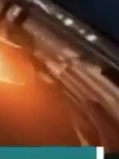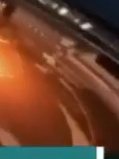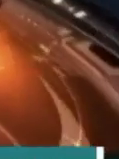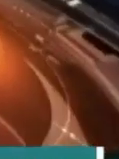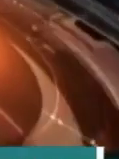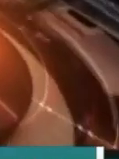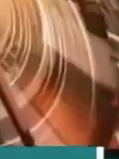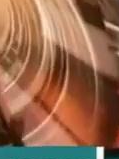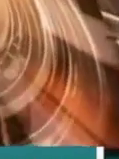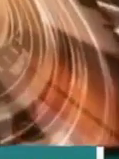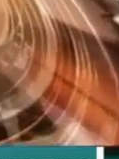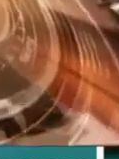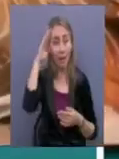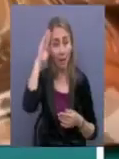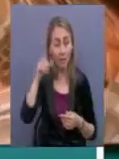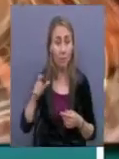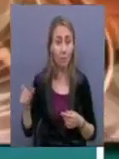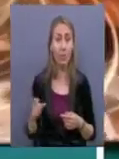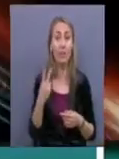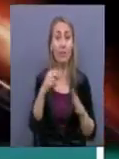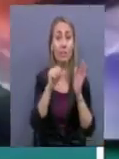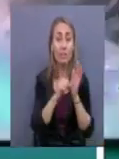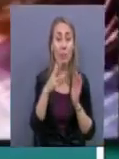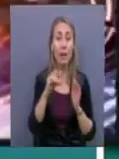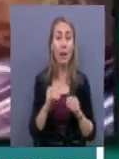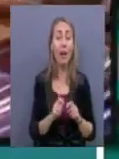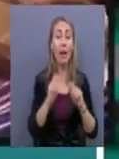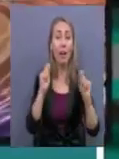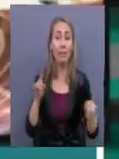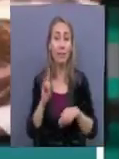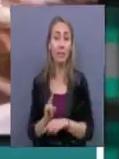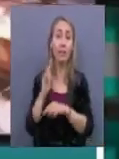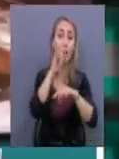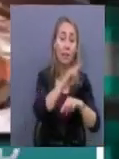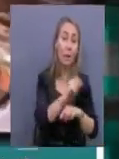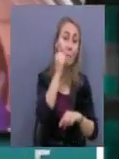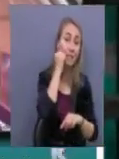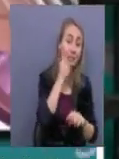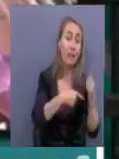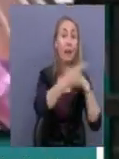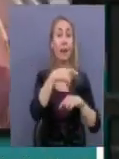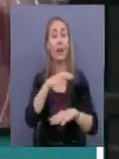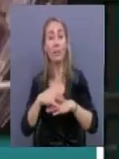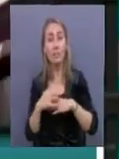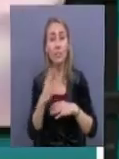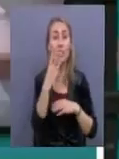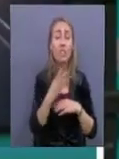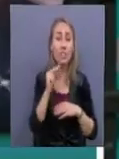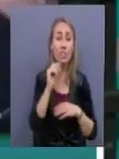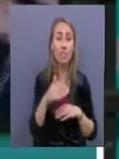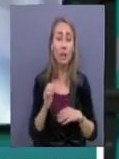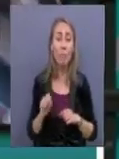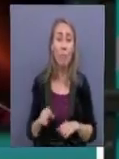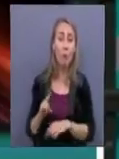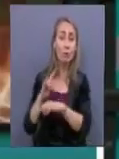Жағымды жаңалық, 26 мамырдан бастап Көкшетау-Мәскеу, Көкшетау бағытындағы әуе рейс ашылды. 3000-ға жуық шақырымда орналасқан Ресей қаласына